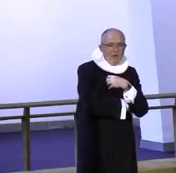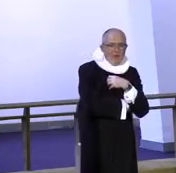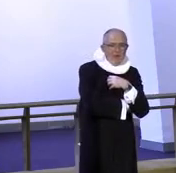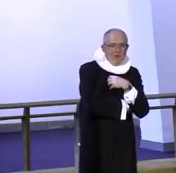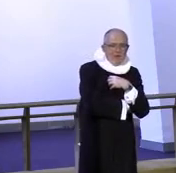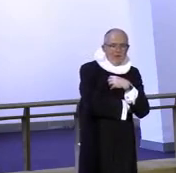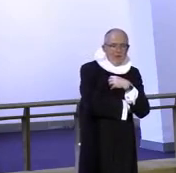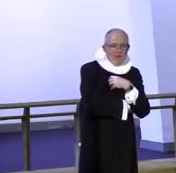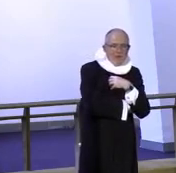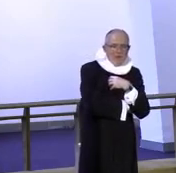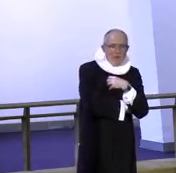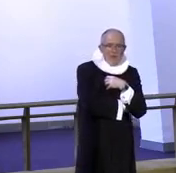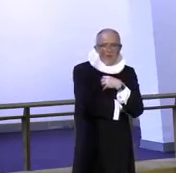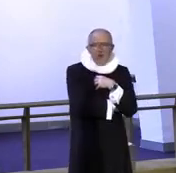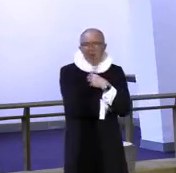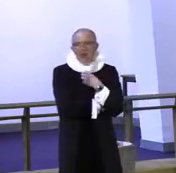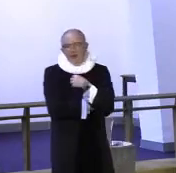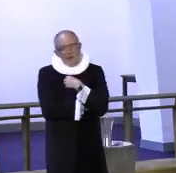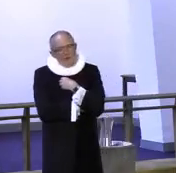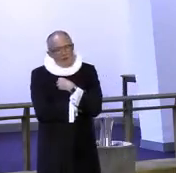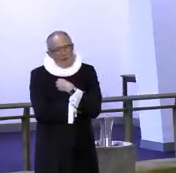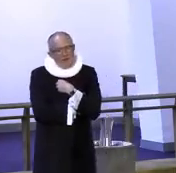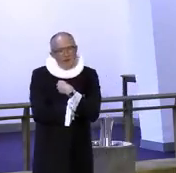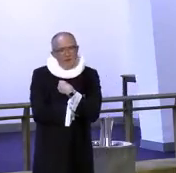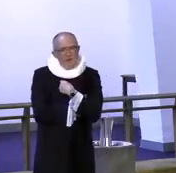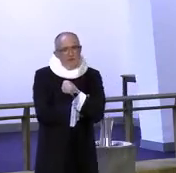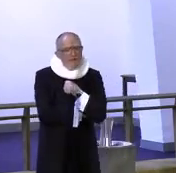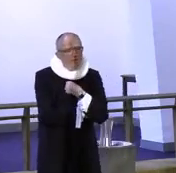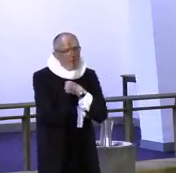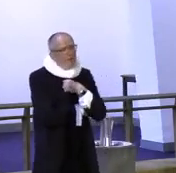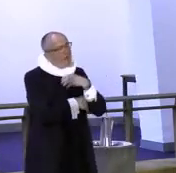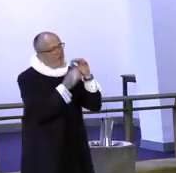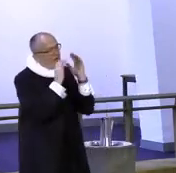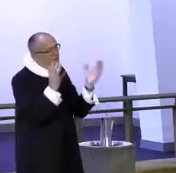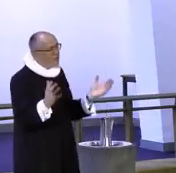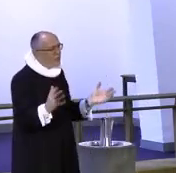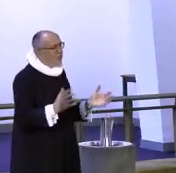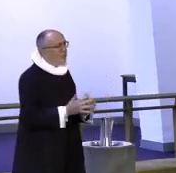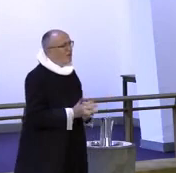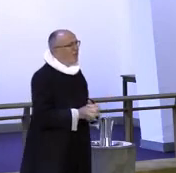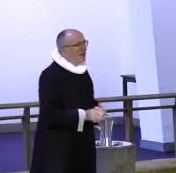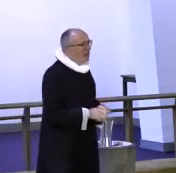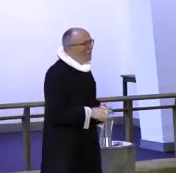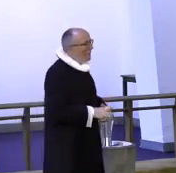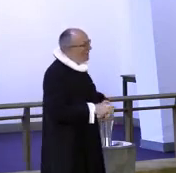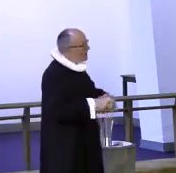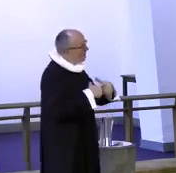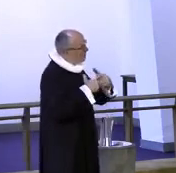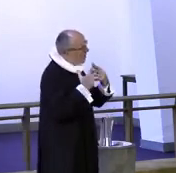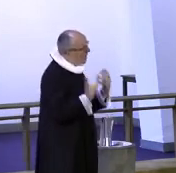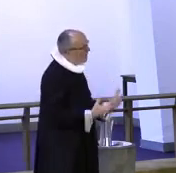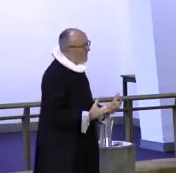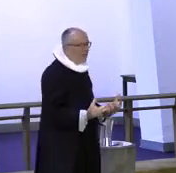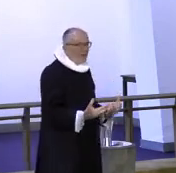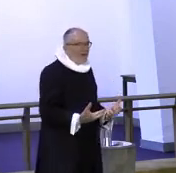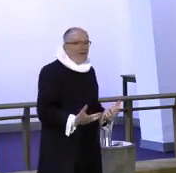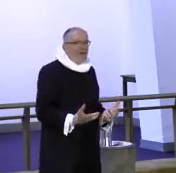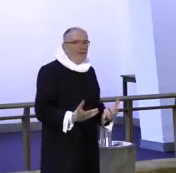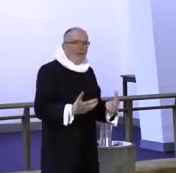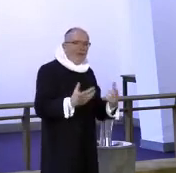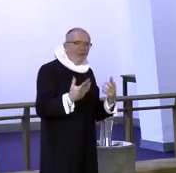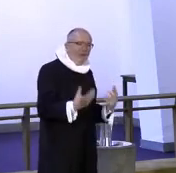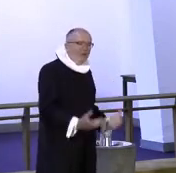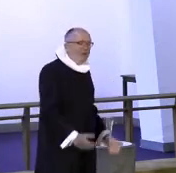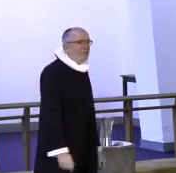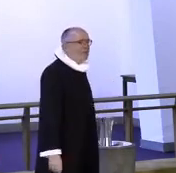vand. Altså, vi kan ikke leve uden vand. Hvis vi ikke får vand, så dør vi. Og man kan næsten mærke, hvordan vandet